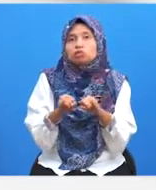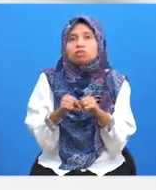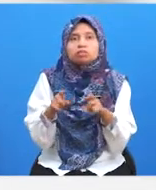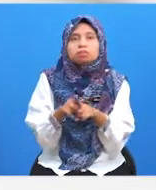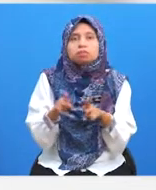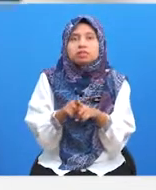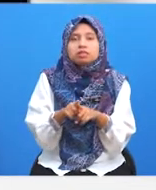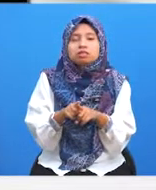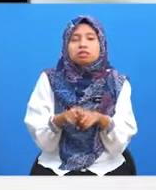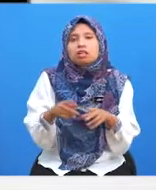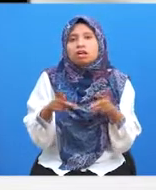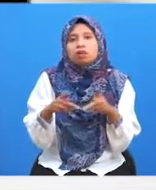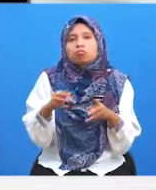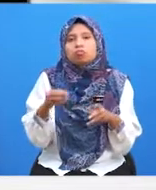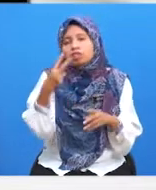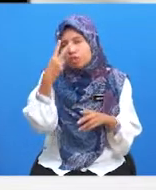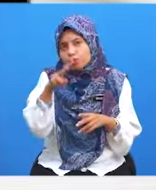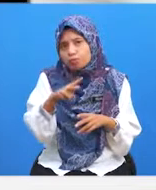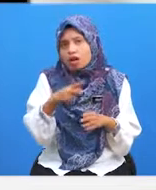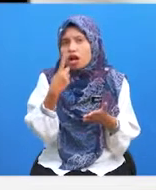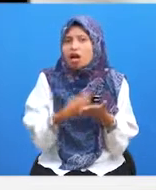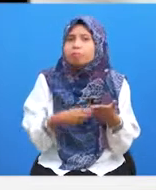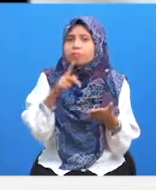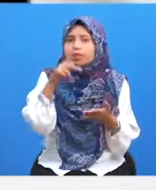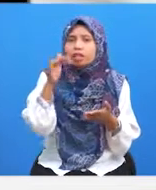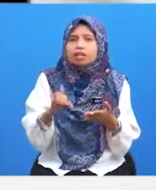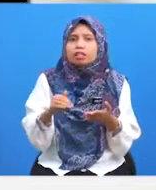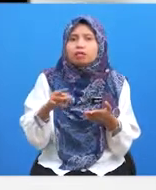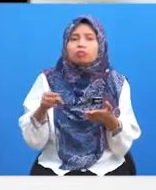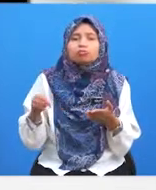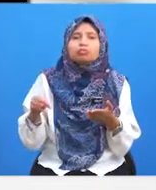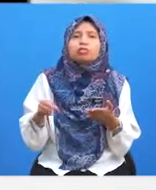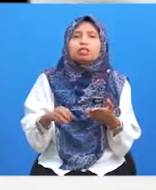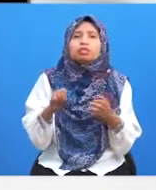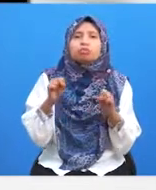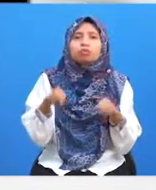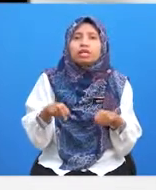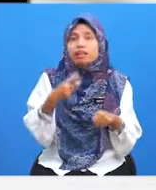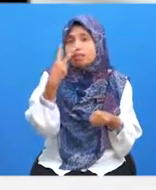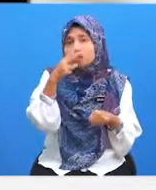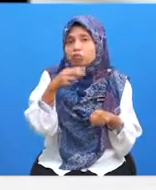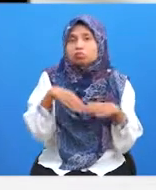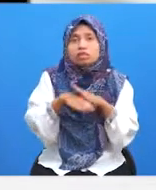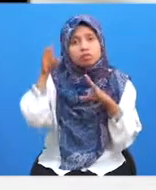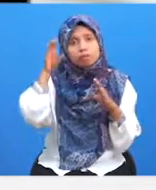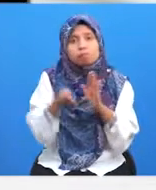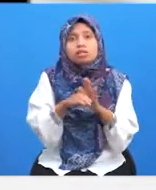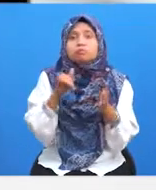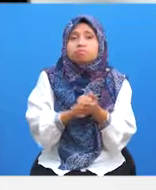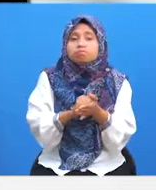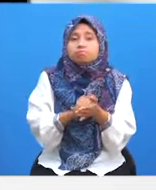coba memperlihatkan Mbah Discreet apakah yang murid-murid boleh tafsirkan disebalik gambar tersebut